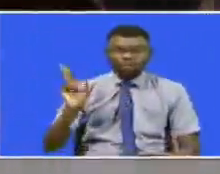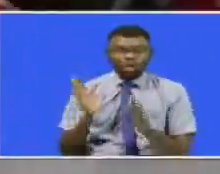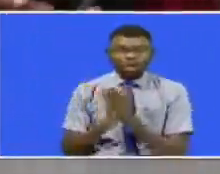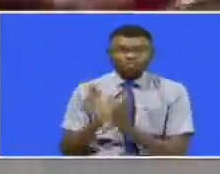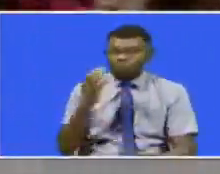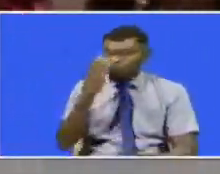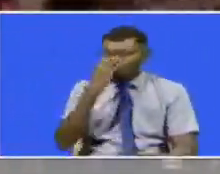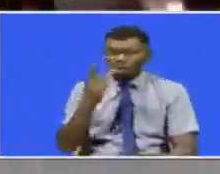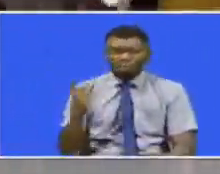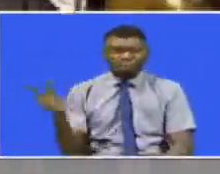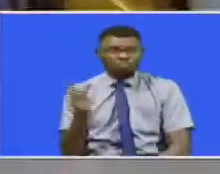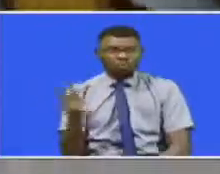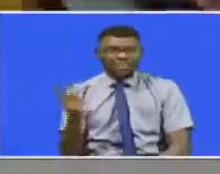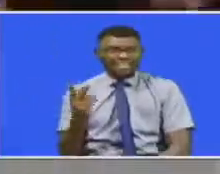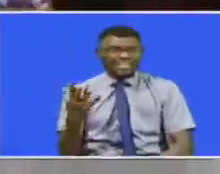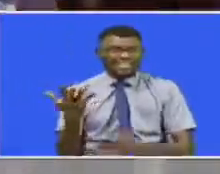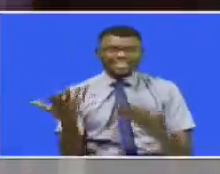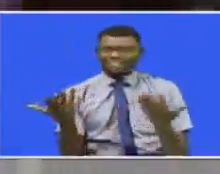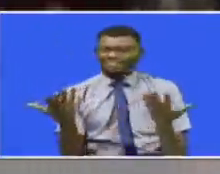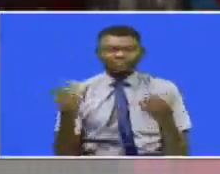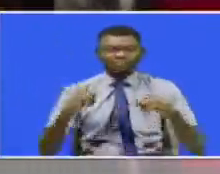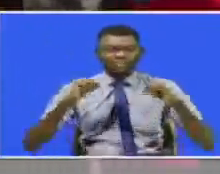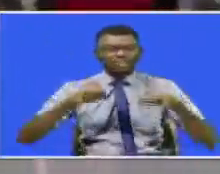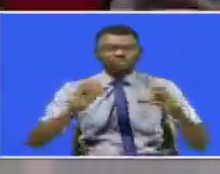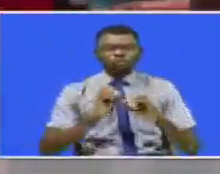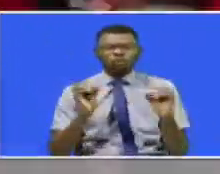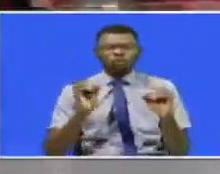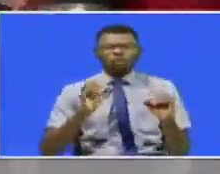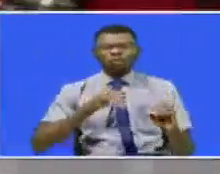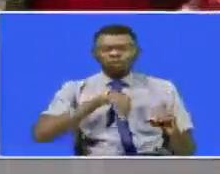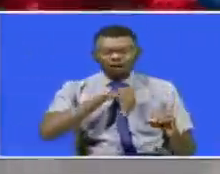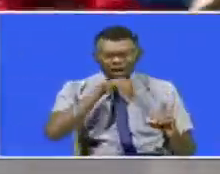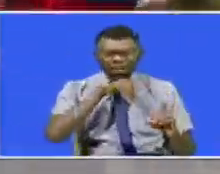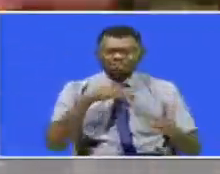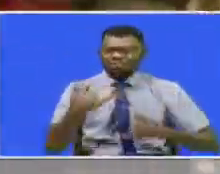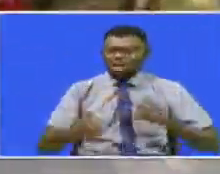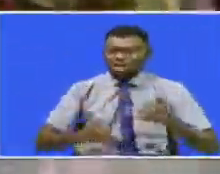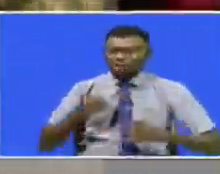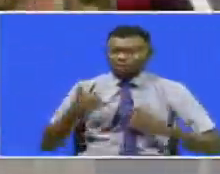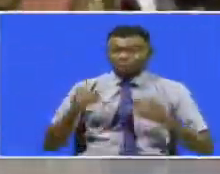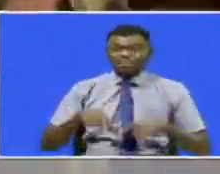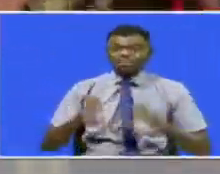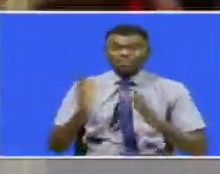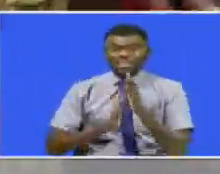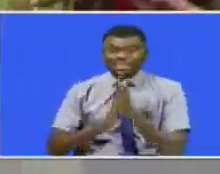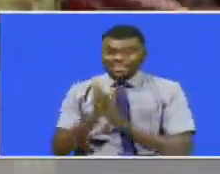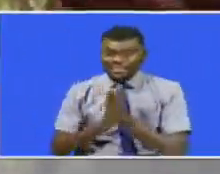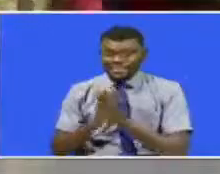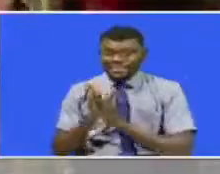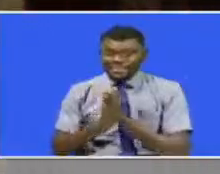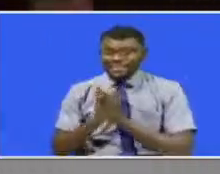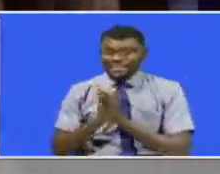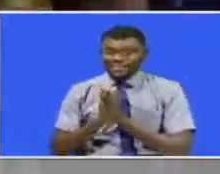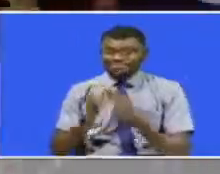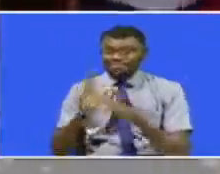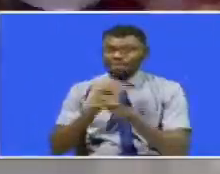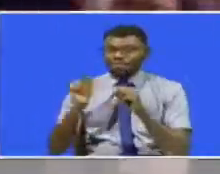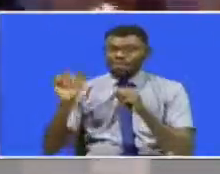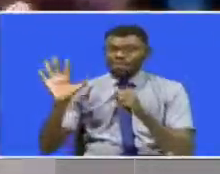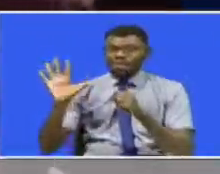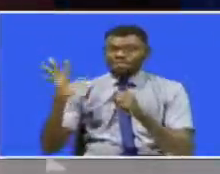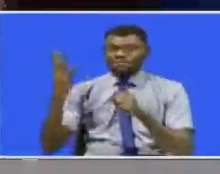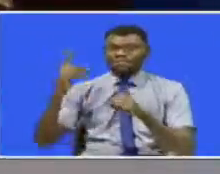wake William Ruto ukionekana kumfaidi pakubwa Raila Odinga, ambaye atakuwa akimezea kiti cha urais kwa mara ya tano huku akiwa na